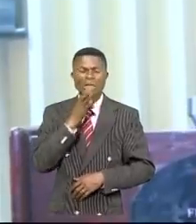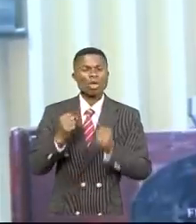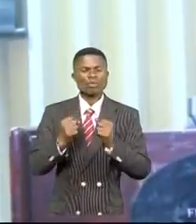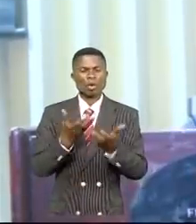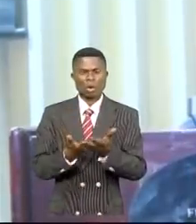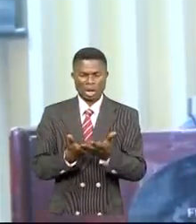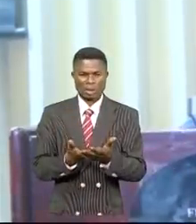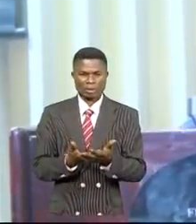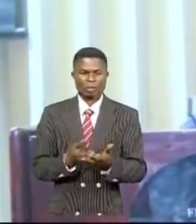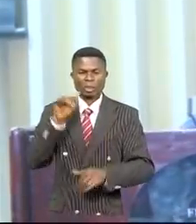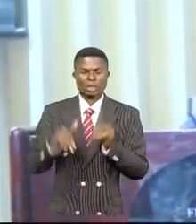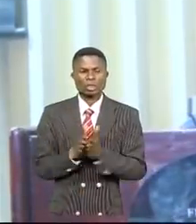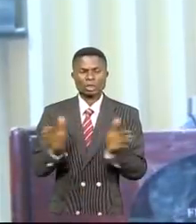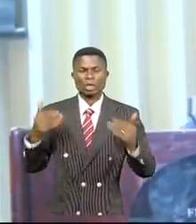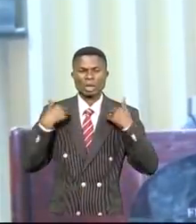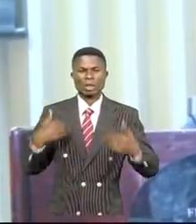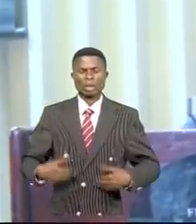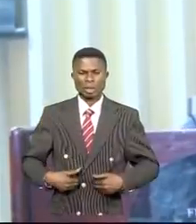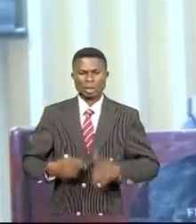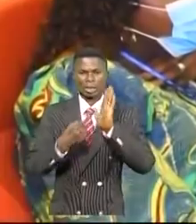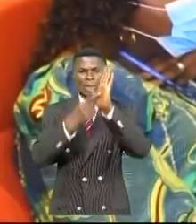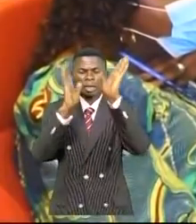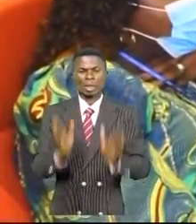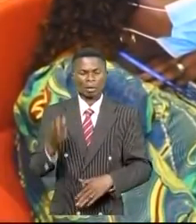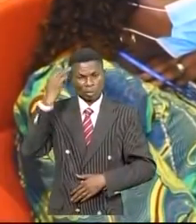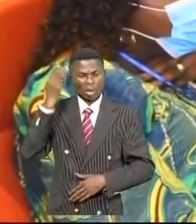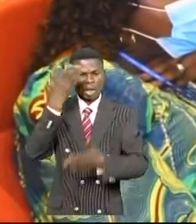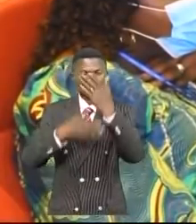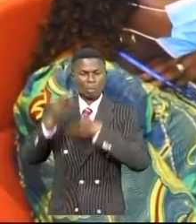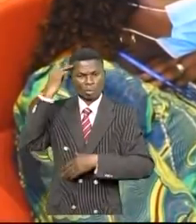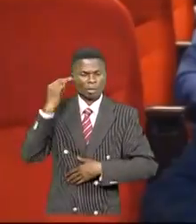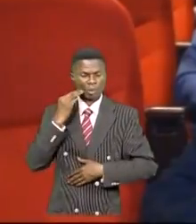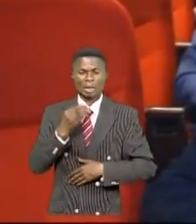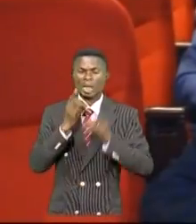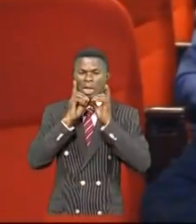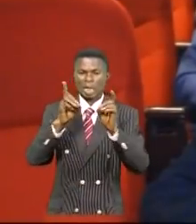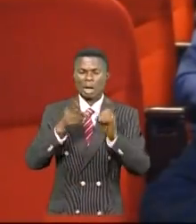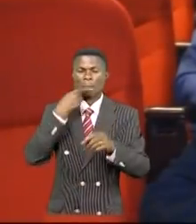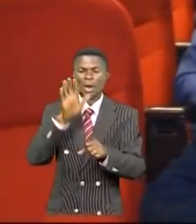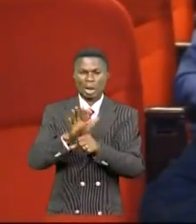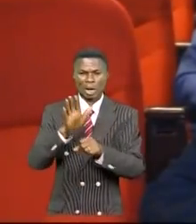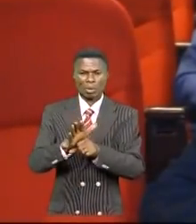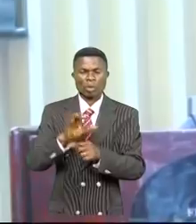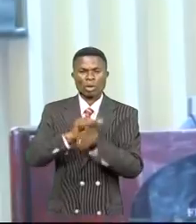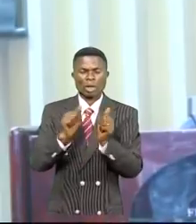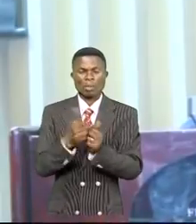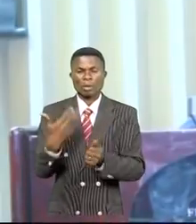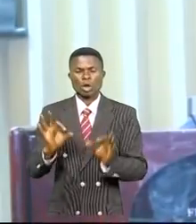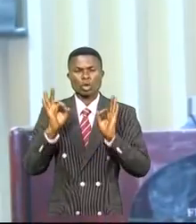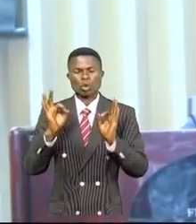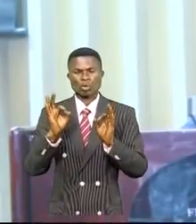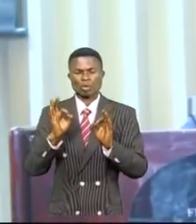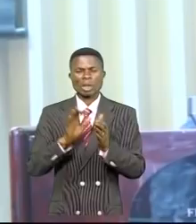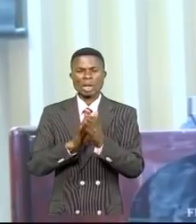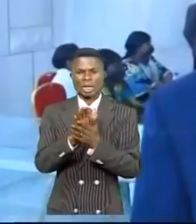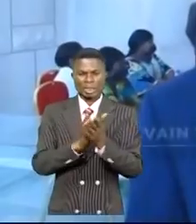Yuma, secrétaire général à la santé, représentant du ministre, a dans son mot d'ouverture mis l'accent sur les innovations basées